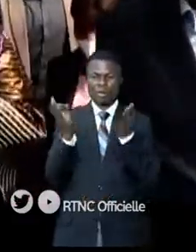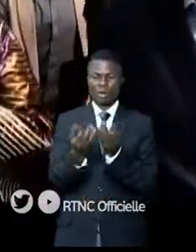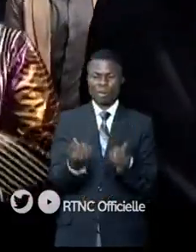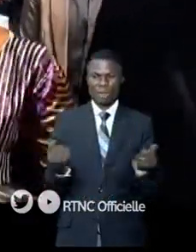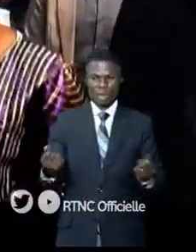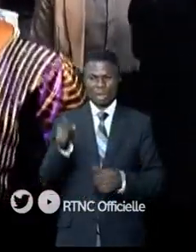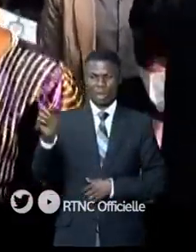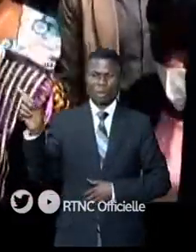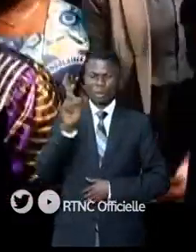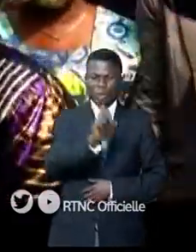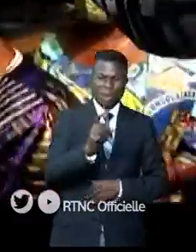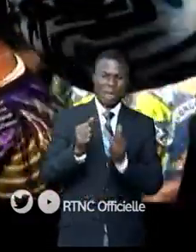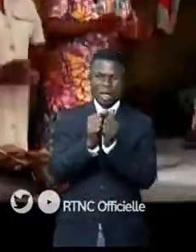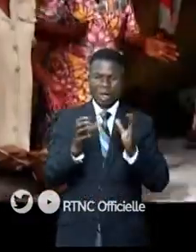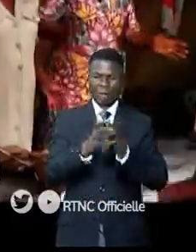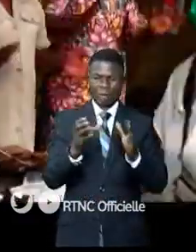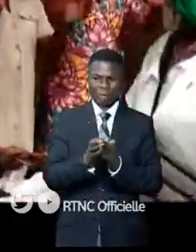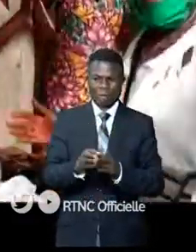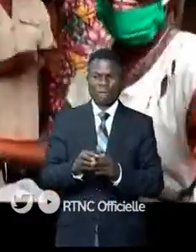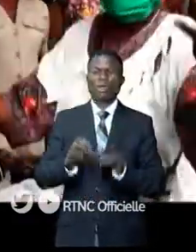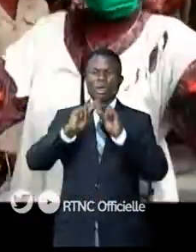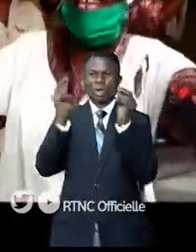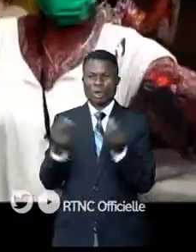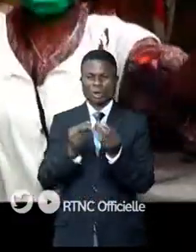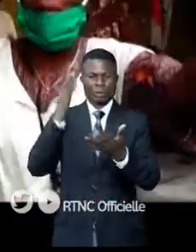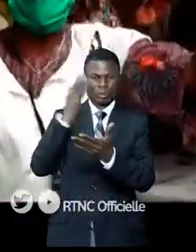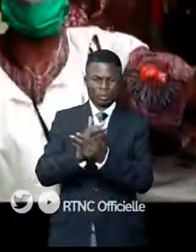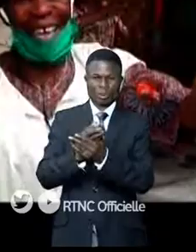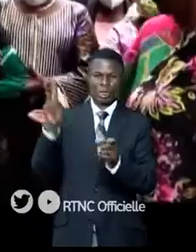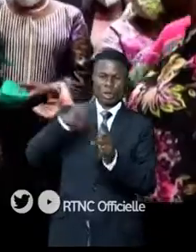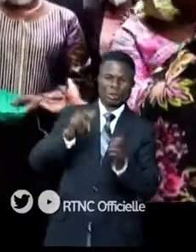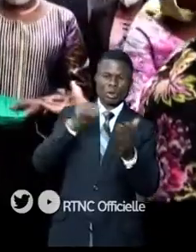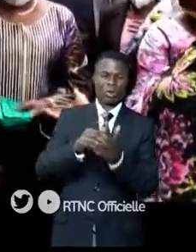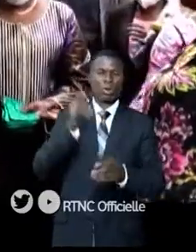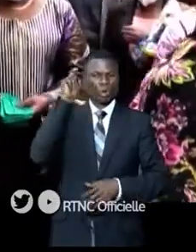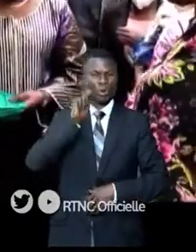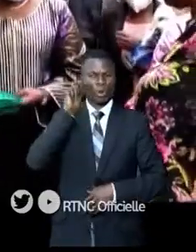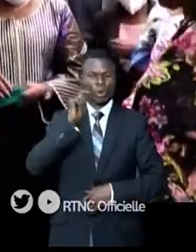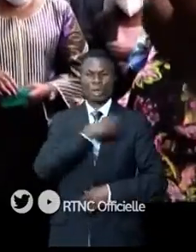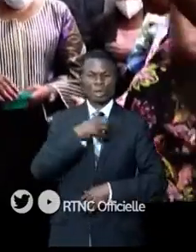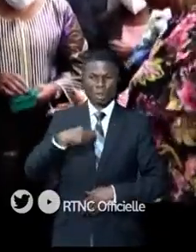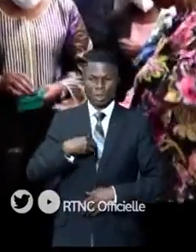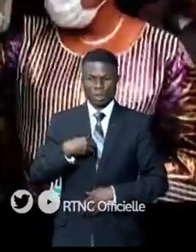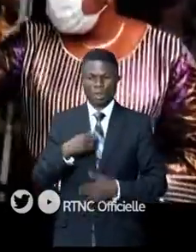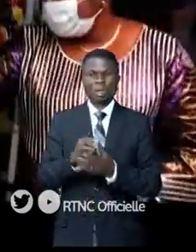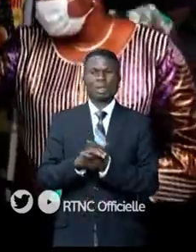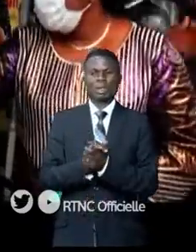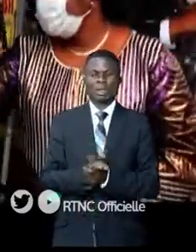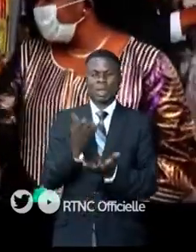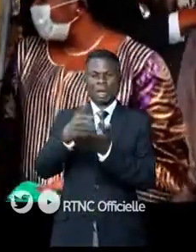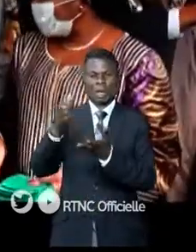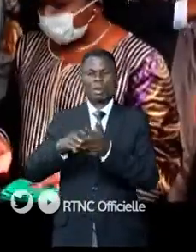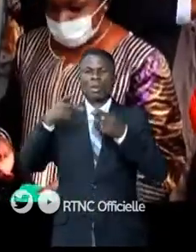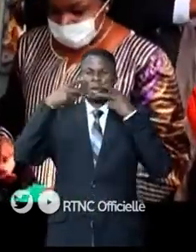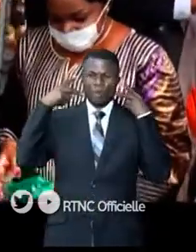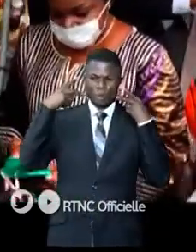Loméa Tilité, accompagnée de l'Agence nationale de lutte contre les violences basées sur le genre, la femme et la petite fille, a remis des